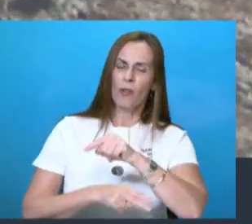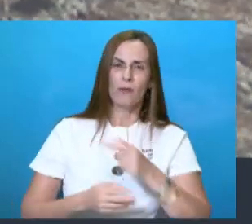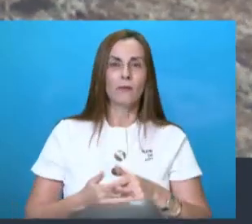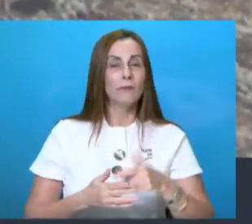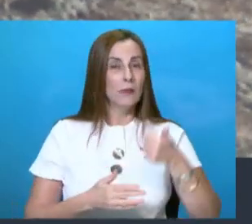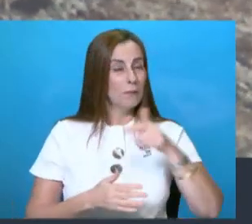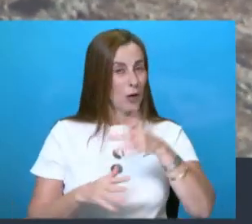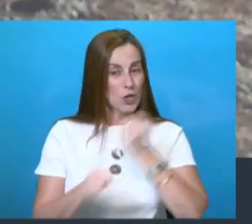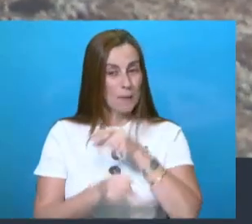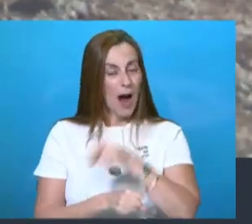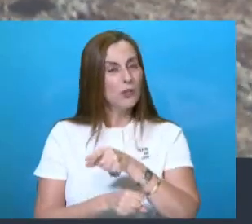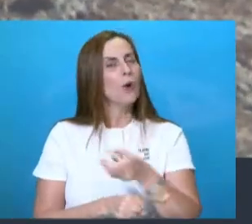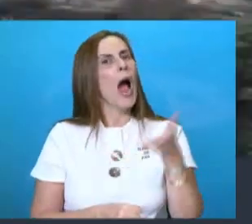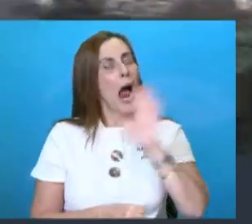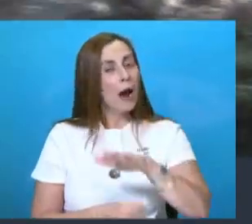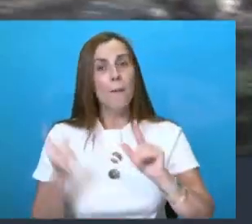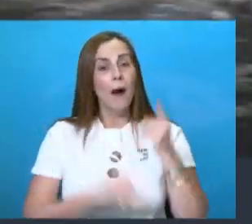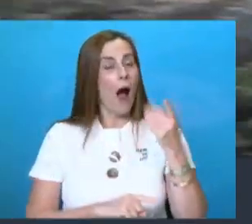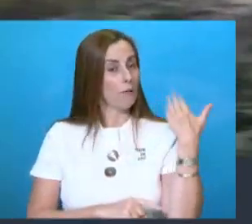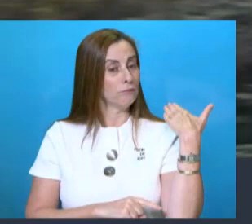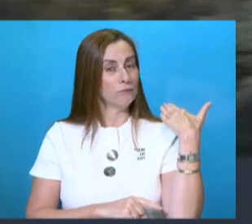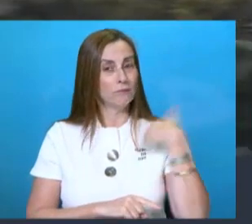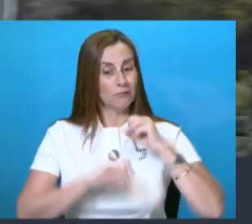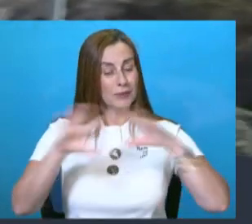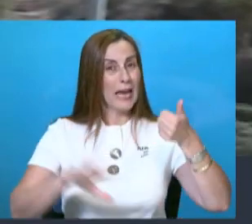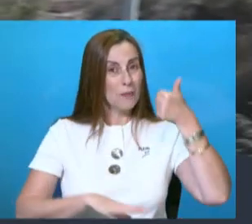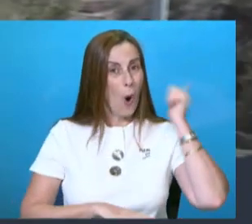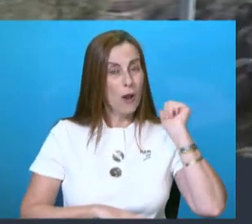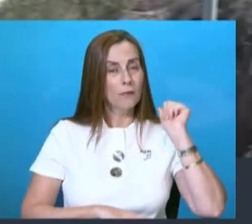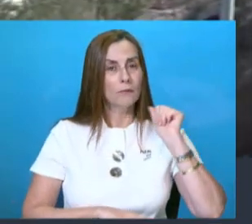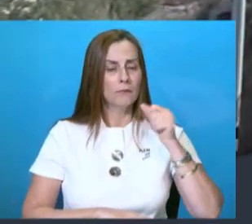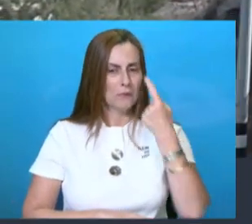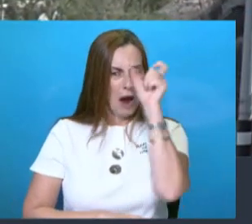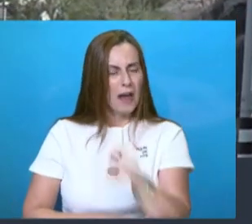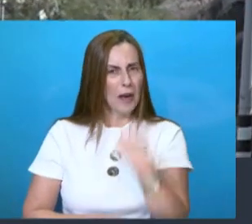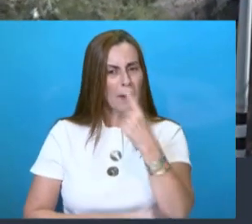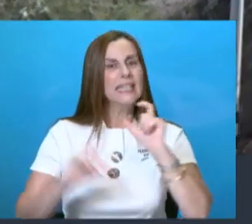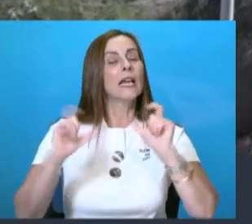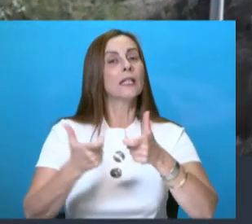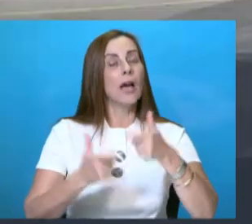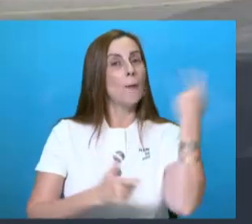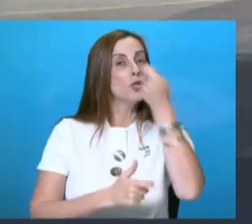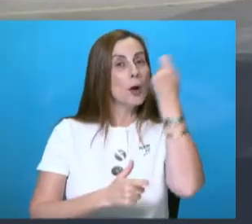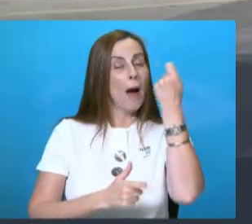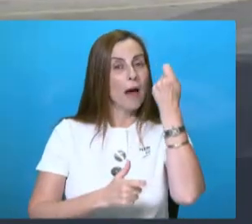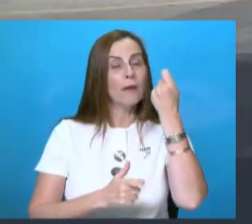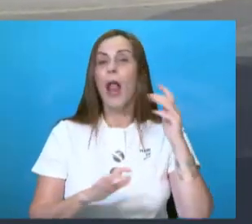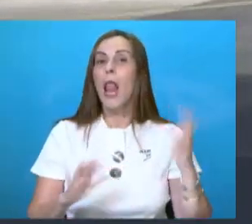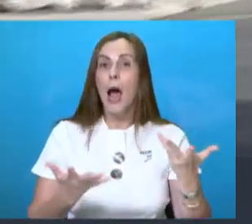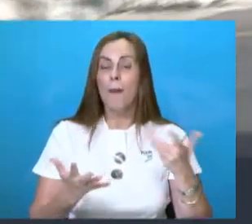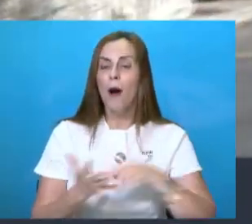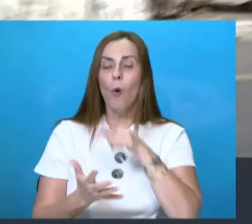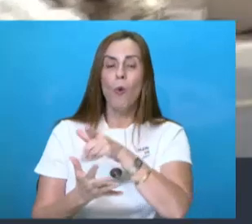התקיפה הזו מצטרפת לתקרית נוספת שחשפנו אתמול. תושב יצהר נעצר בליל שבת בחשד